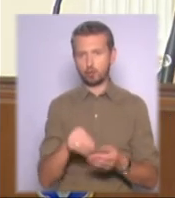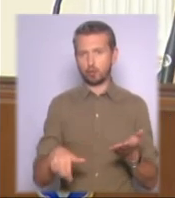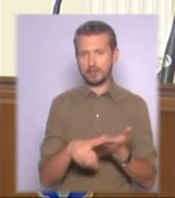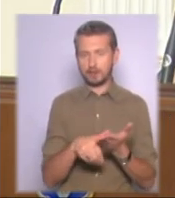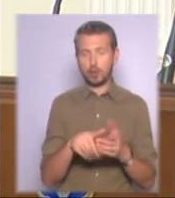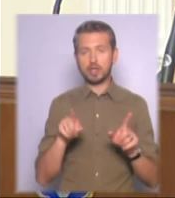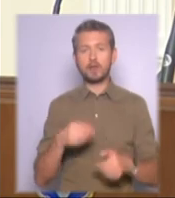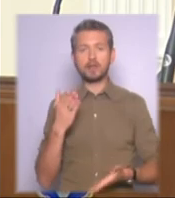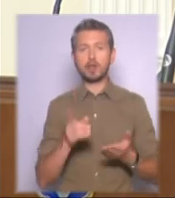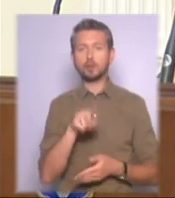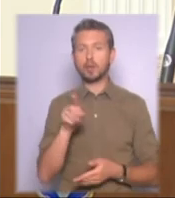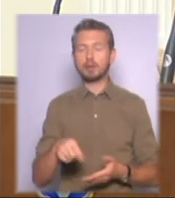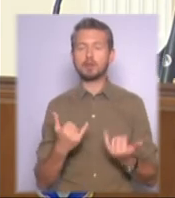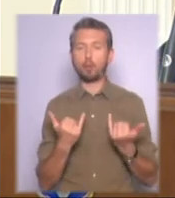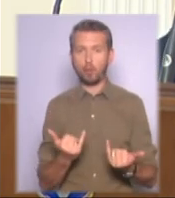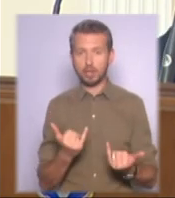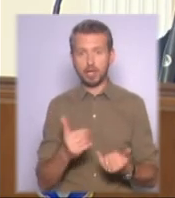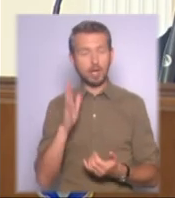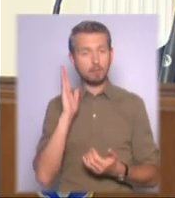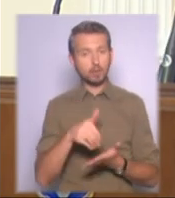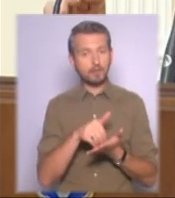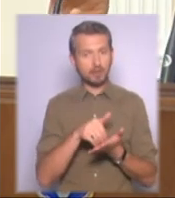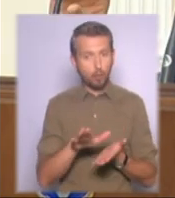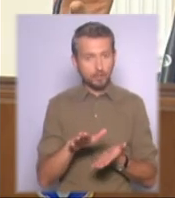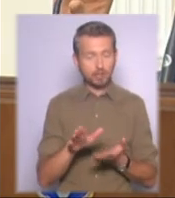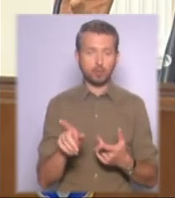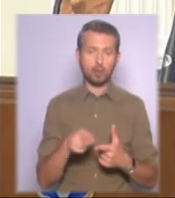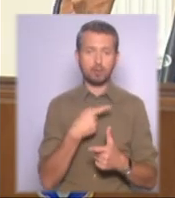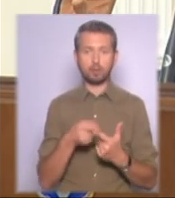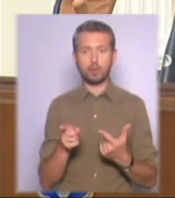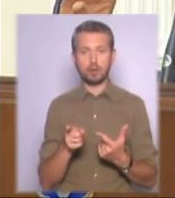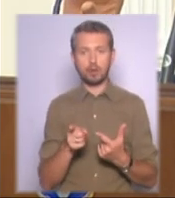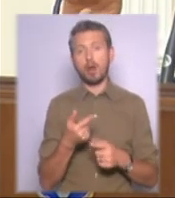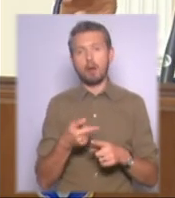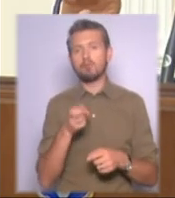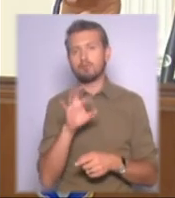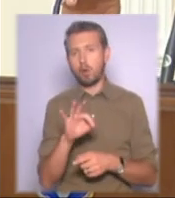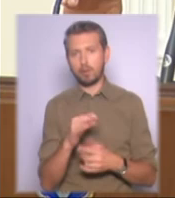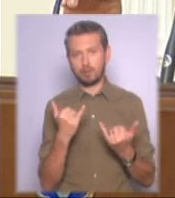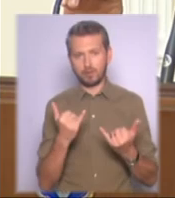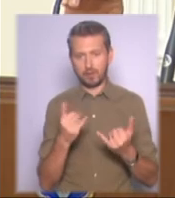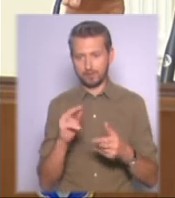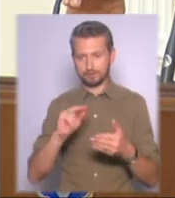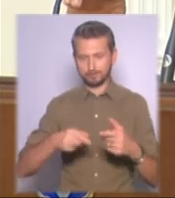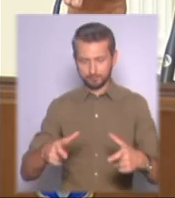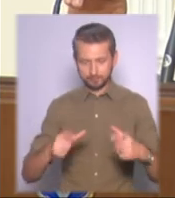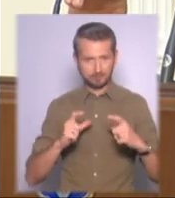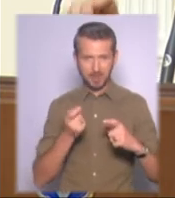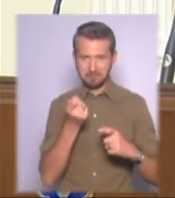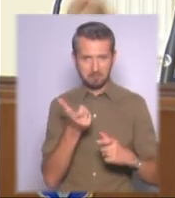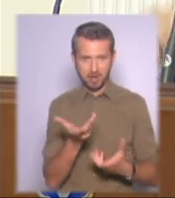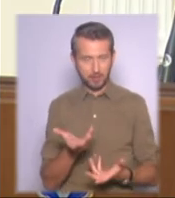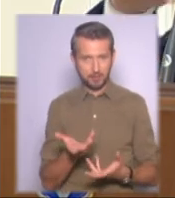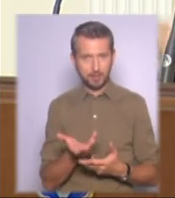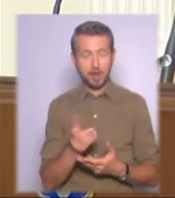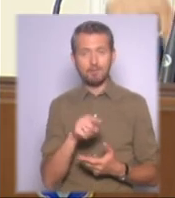їм сьогодні буде відмовлено, бо маленький сьогодні чек у них за житлово-комунальні послуги,